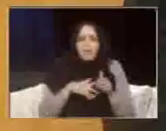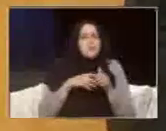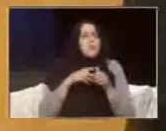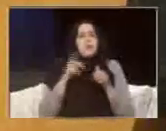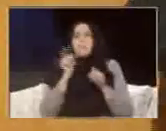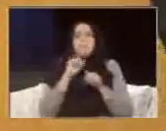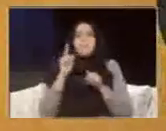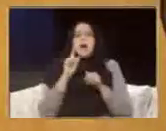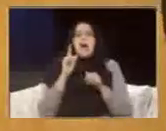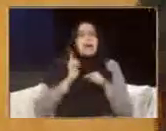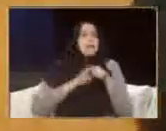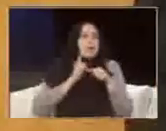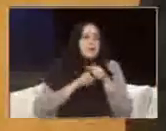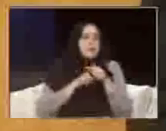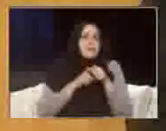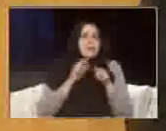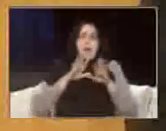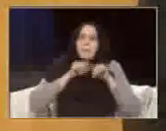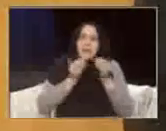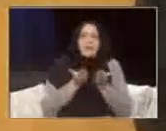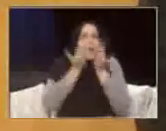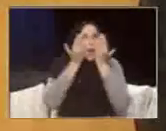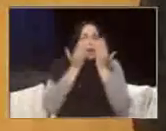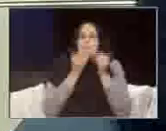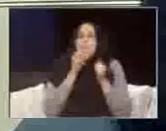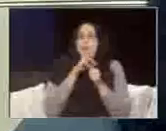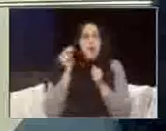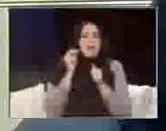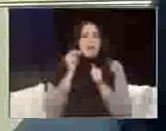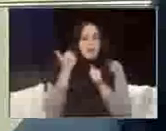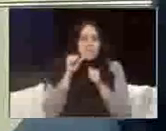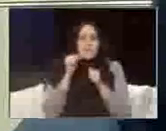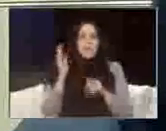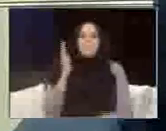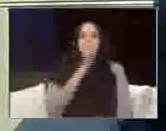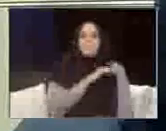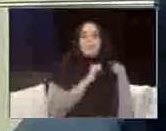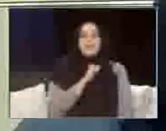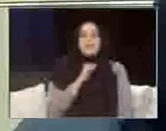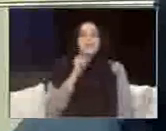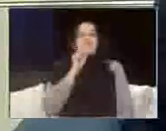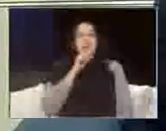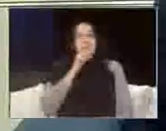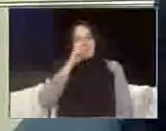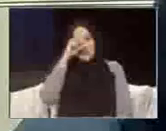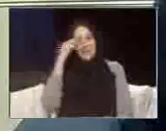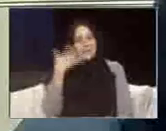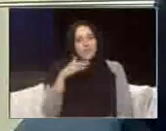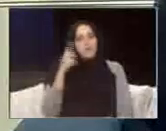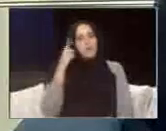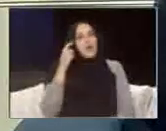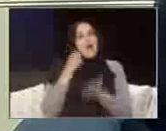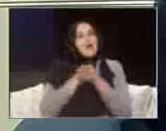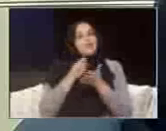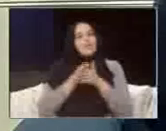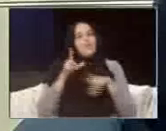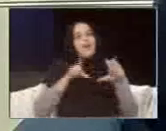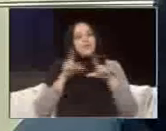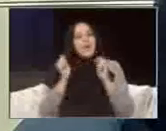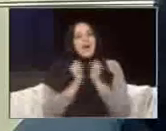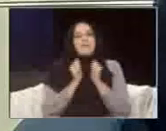على النبي صلى الله عليه وسلم، ثم ندعو بما شئنا. نعم. طيب فايزة من البوليدة تسأل عن شراء السيارات